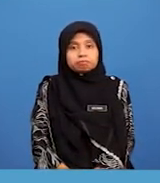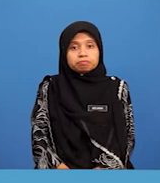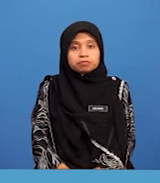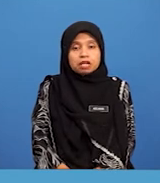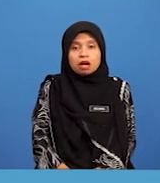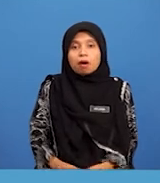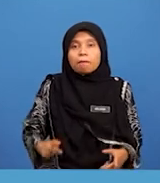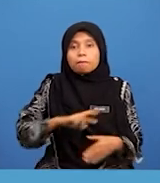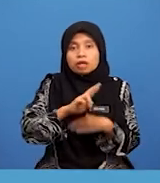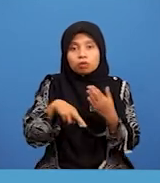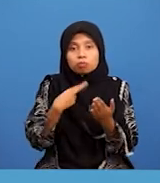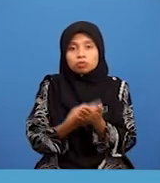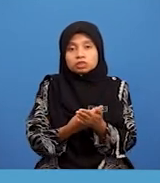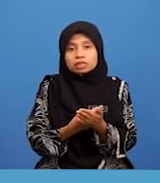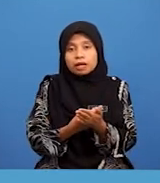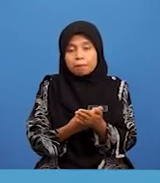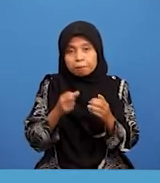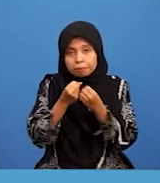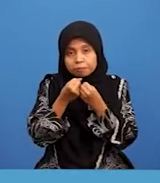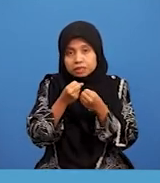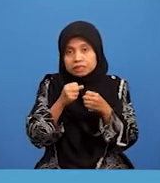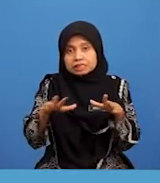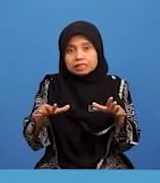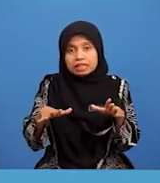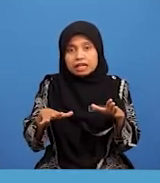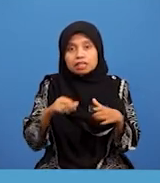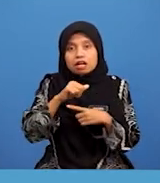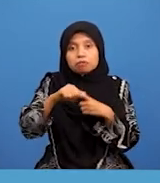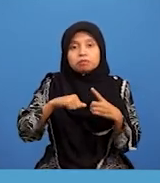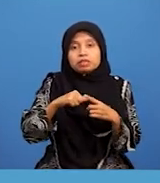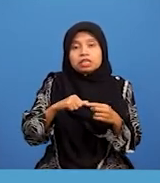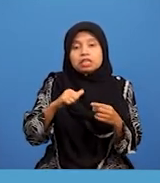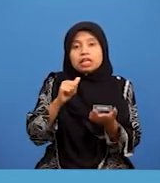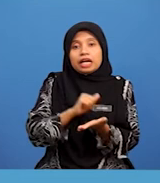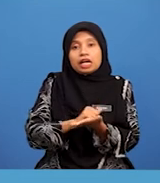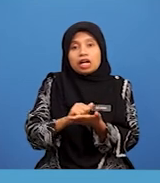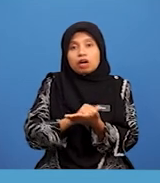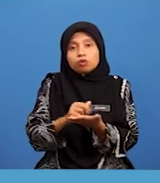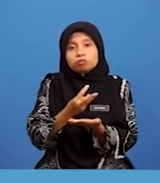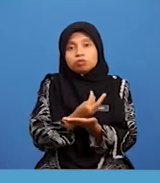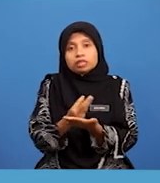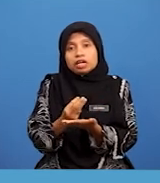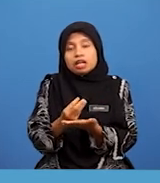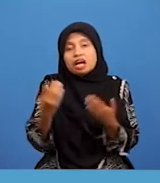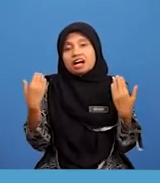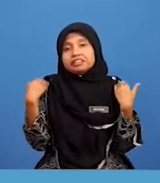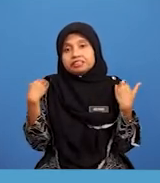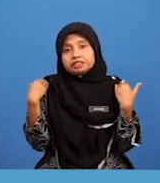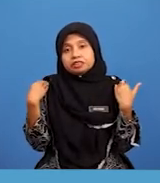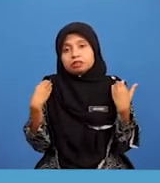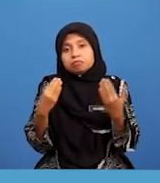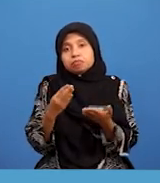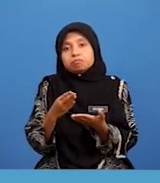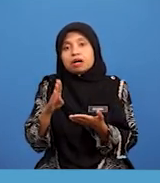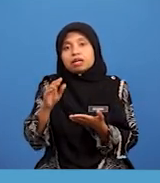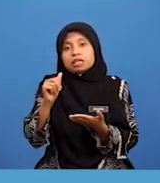serta merumuskan penyelesaian apabila akaun modal perkongsi berbaki debit